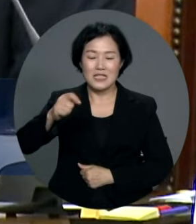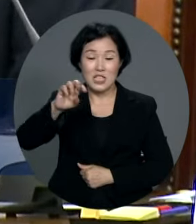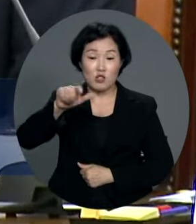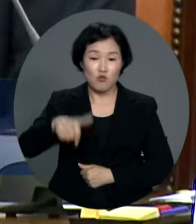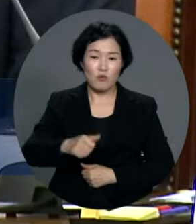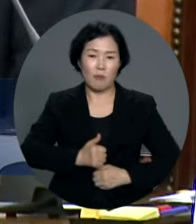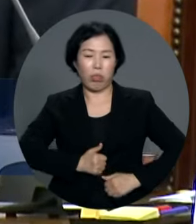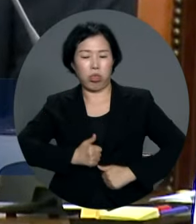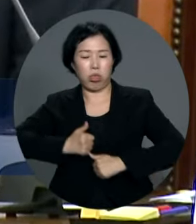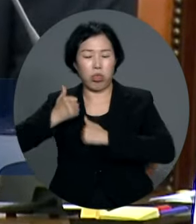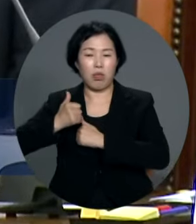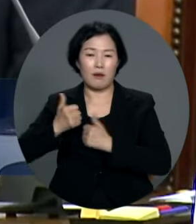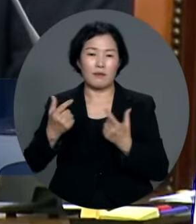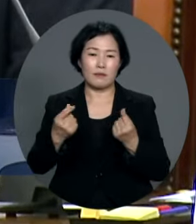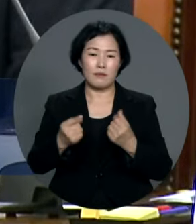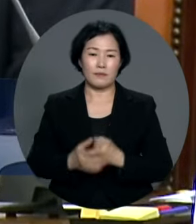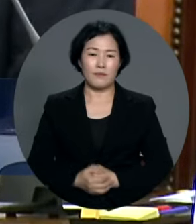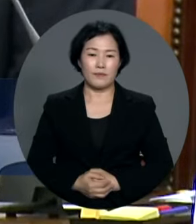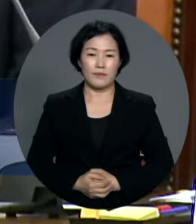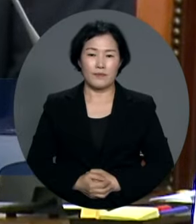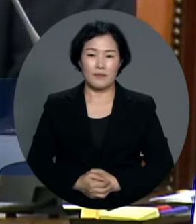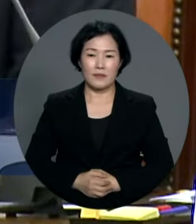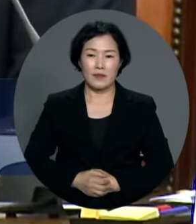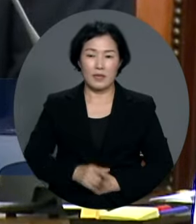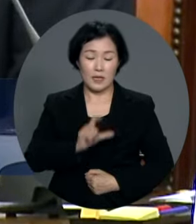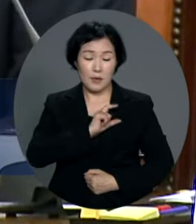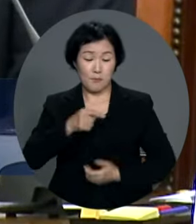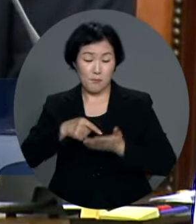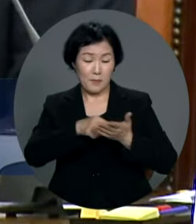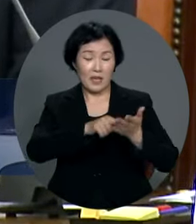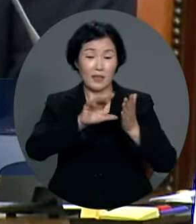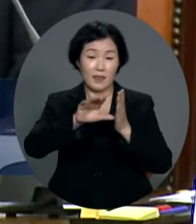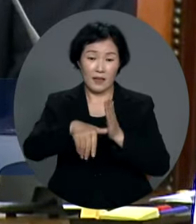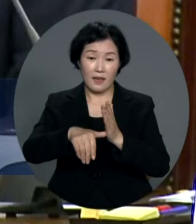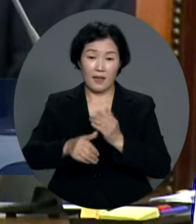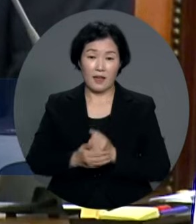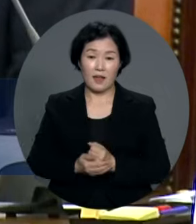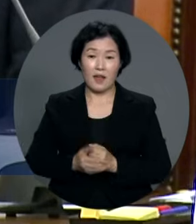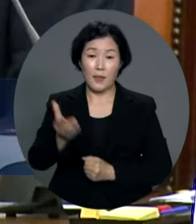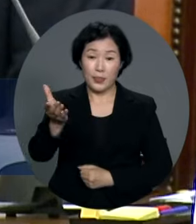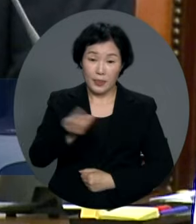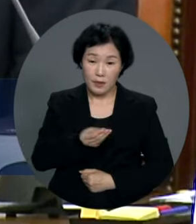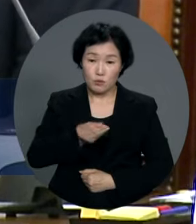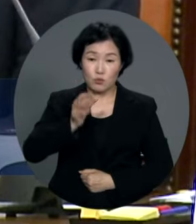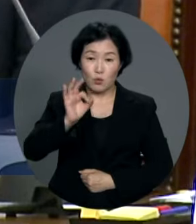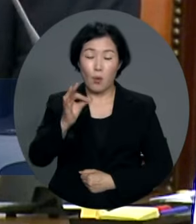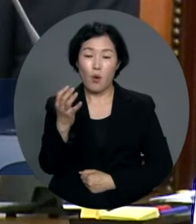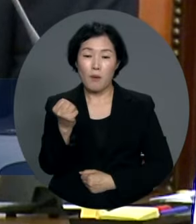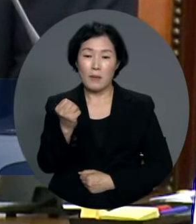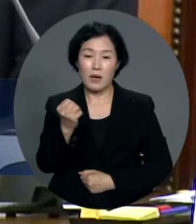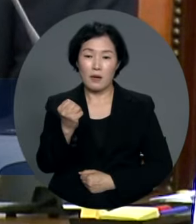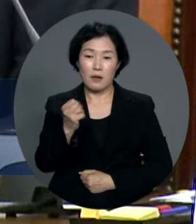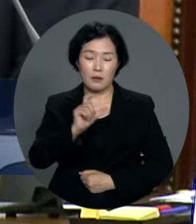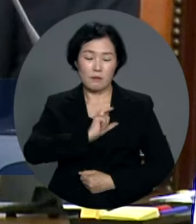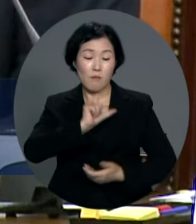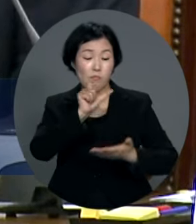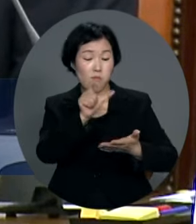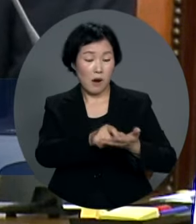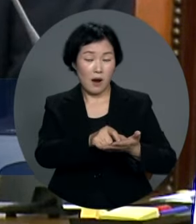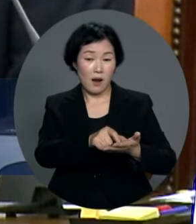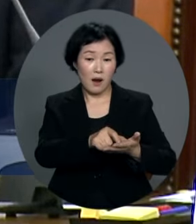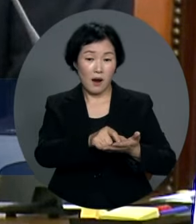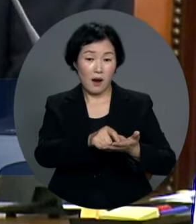신탁 등기할 당시에는 저렇게 그 대출 규모나 이런 거를 그 등기부에 기입 그